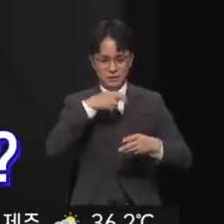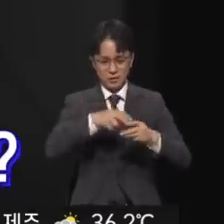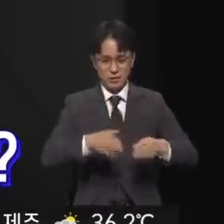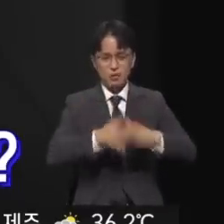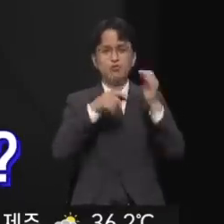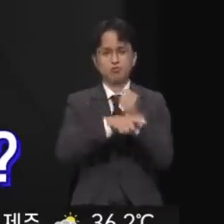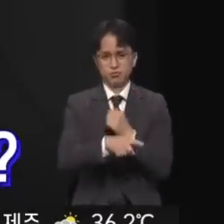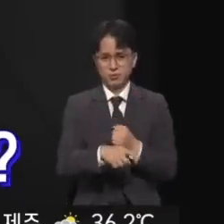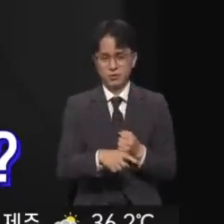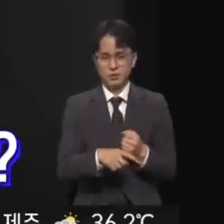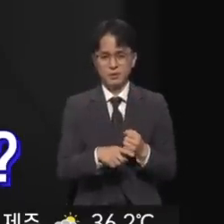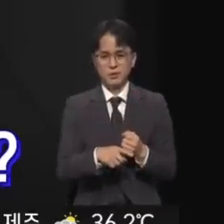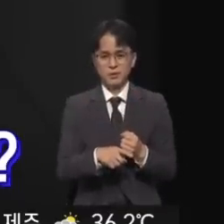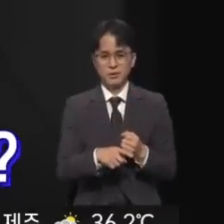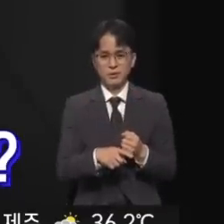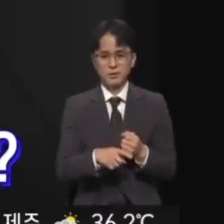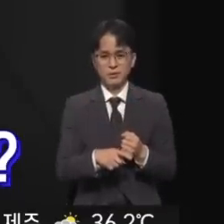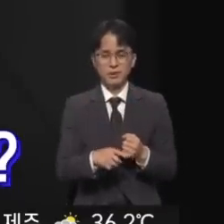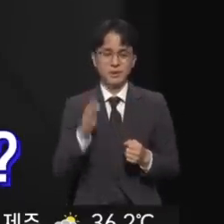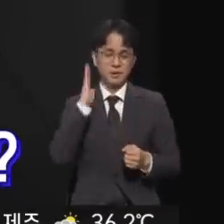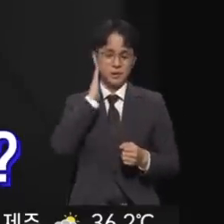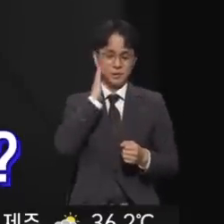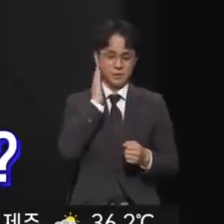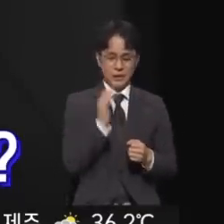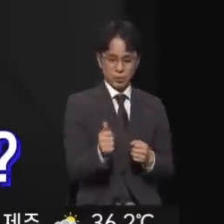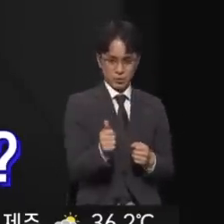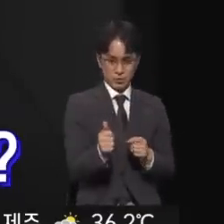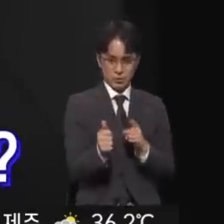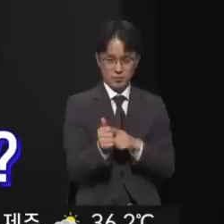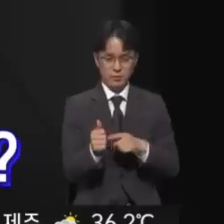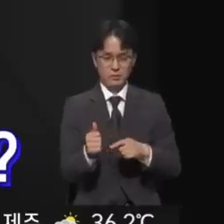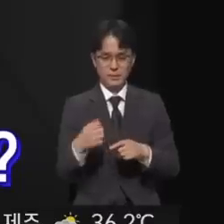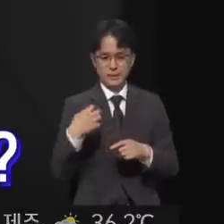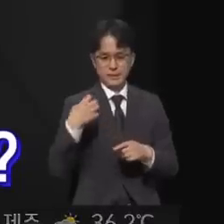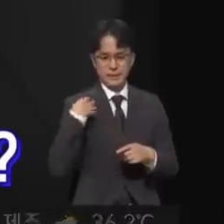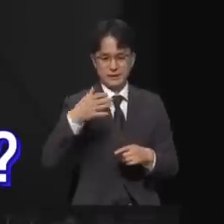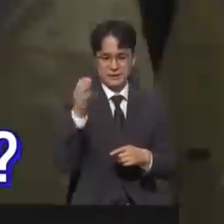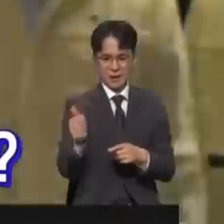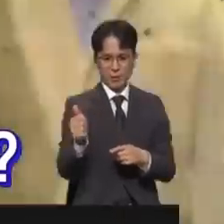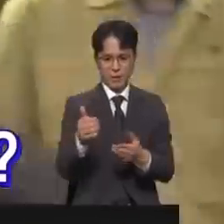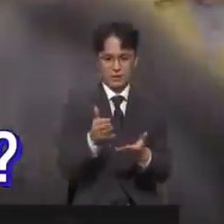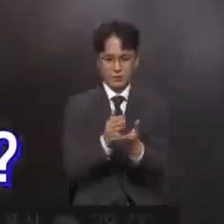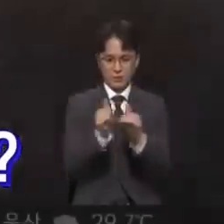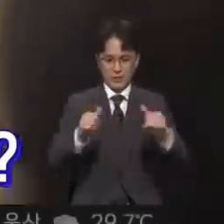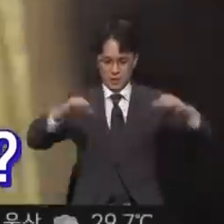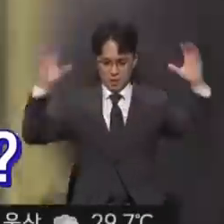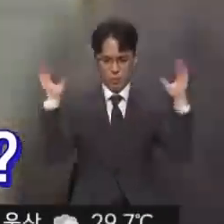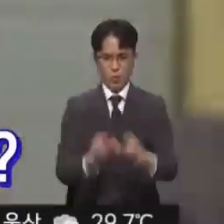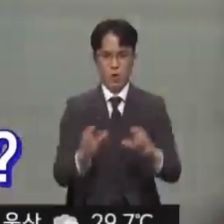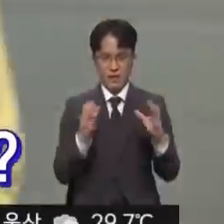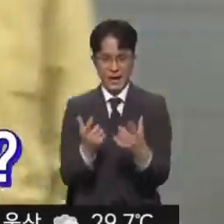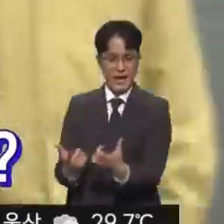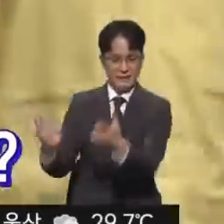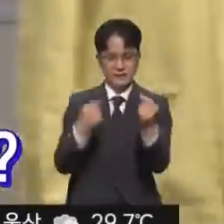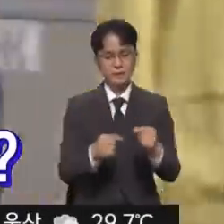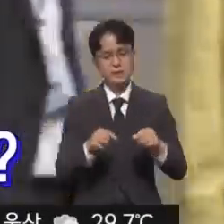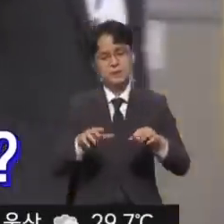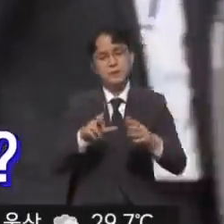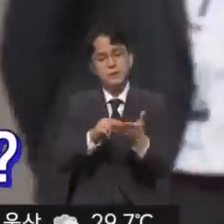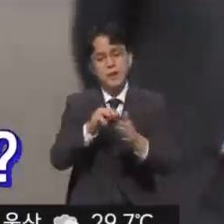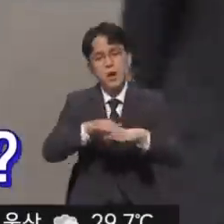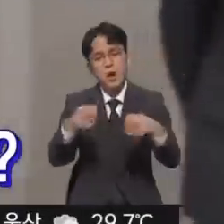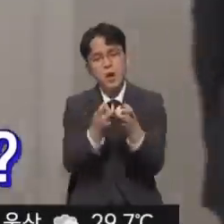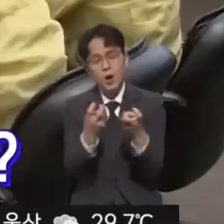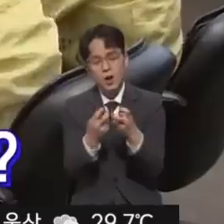취합해서 진짜 전문가들과 토론의 가면서 뭔가 결정을 해야 되니 집에 안 돼 있으면 게 불가능 하죠 그러니까